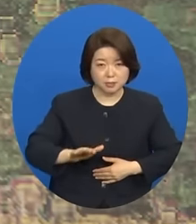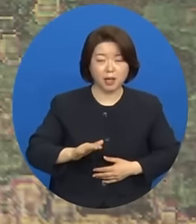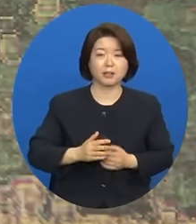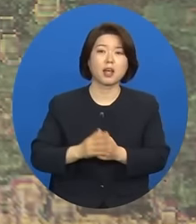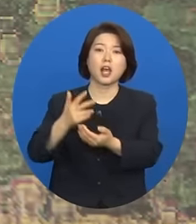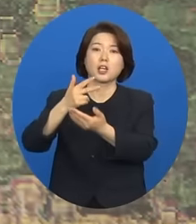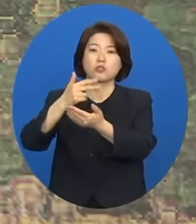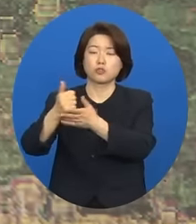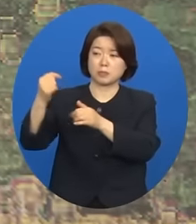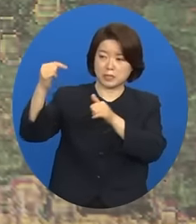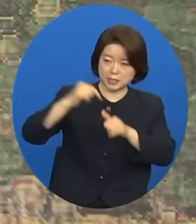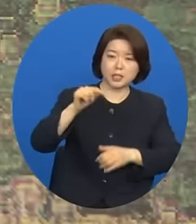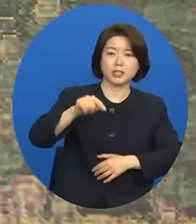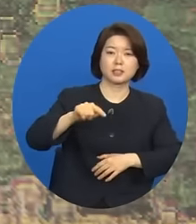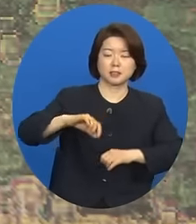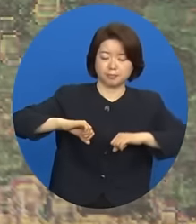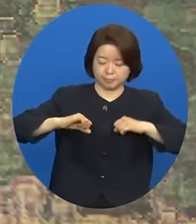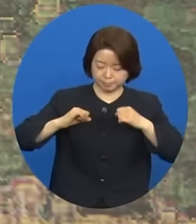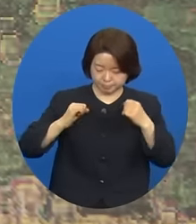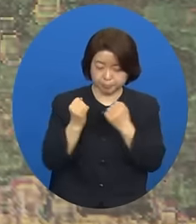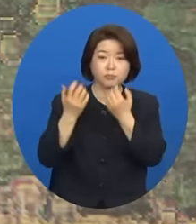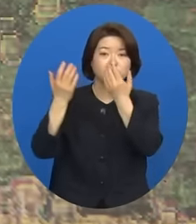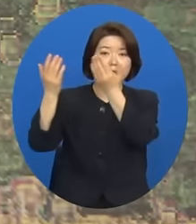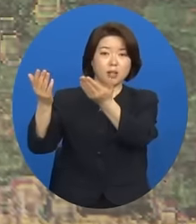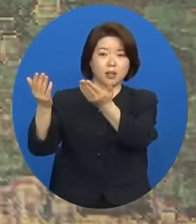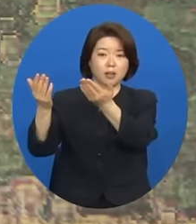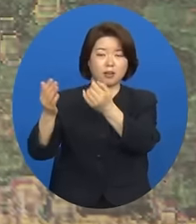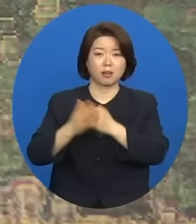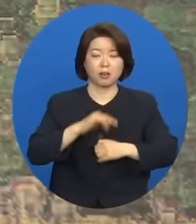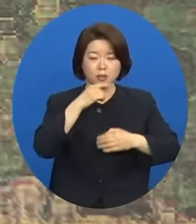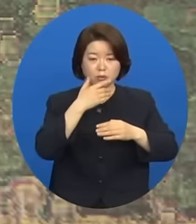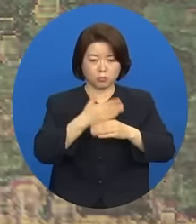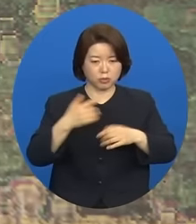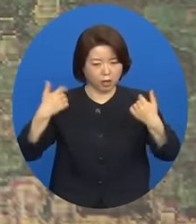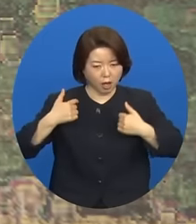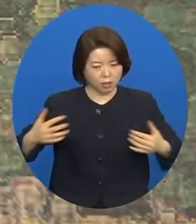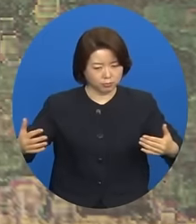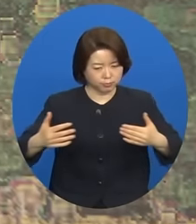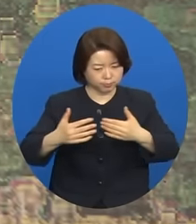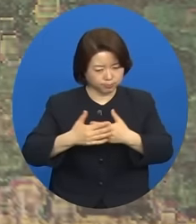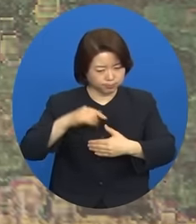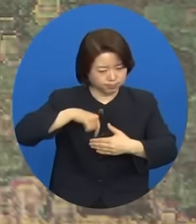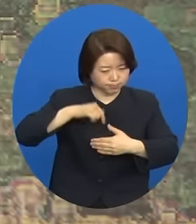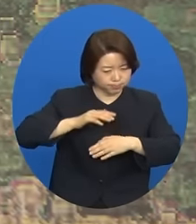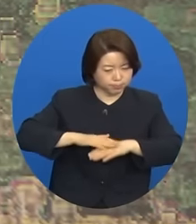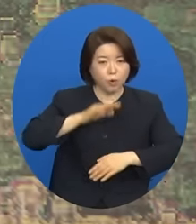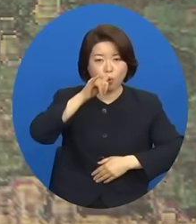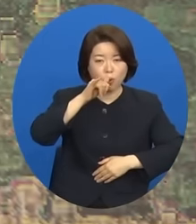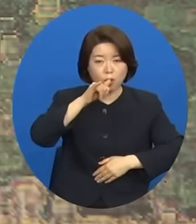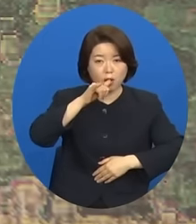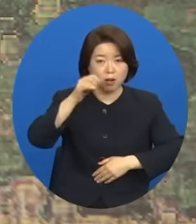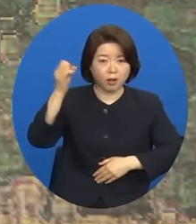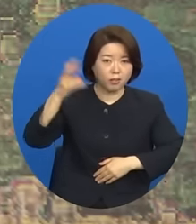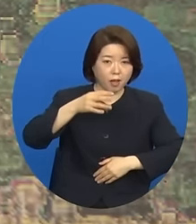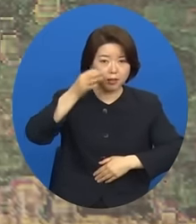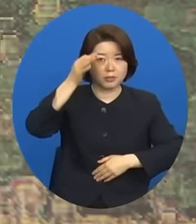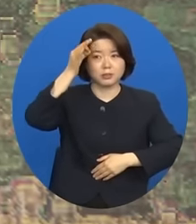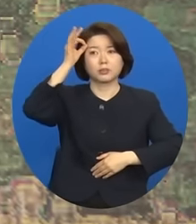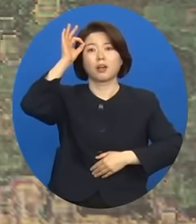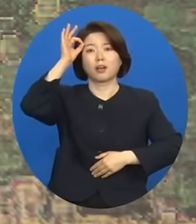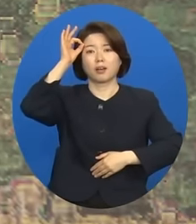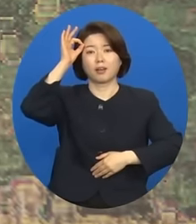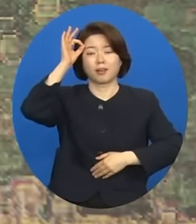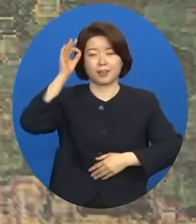주님이 시키시는 것 순종하여 하겠습니다. 북한을 품고 있었거든요. 근데 그것이 다시 생각이 났어요.